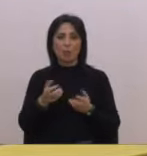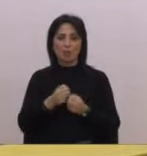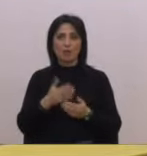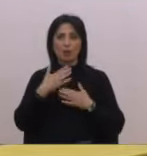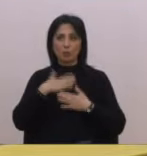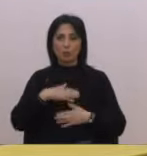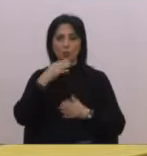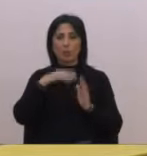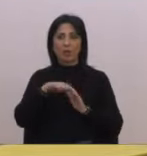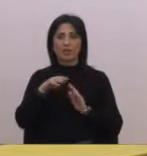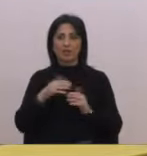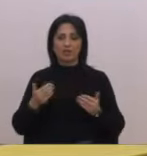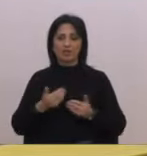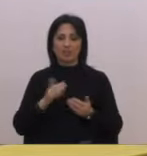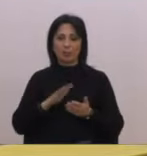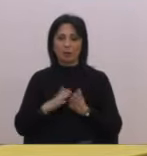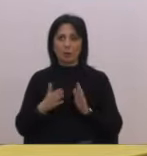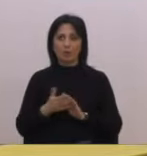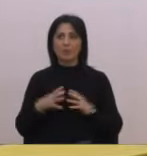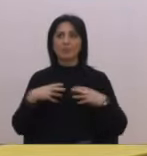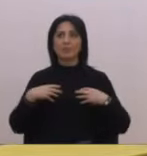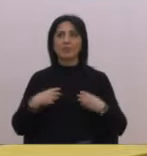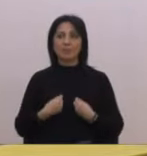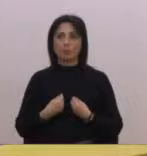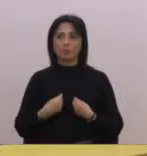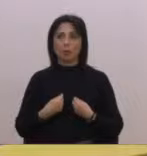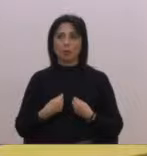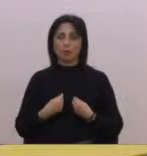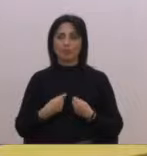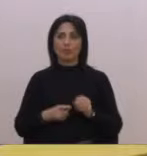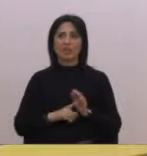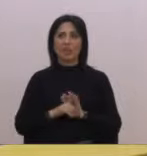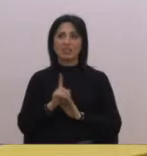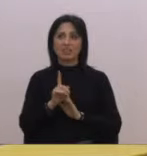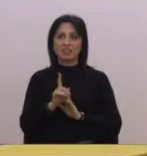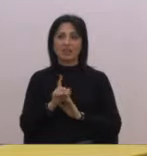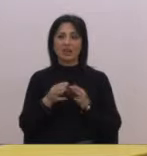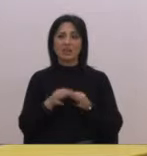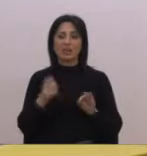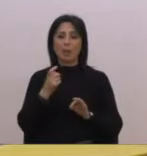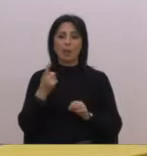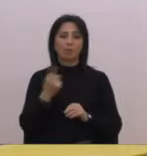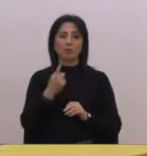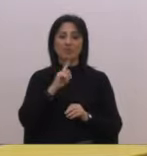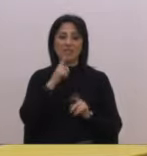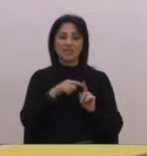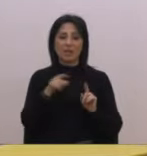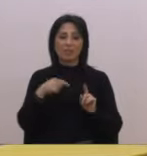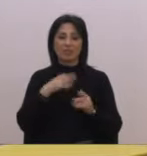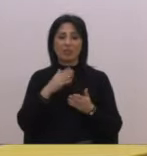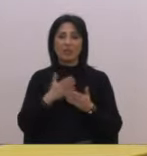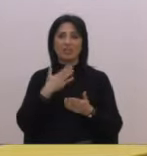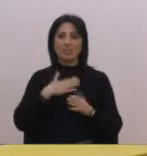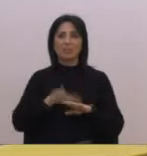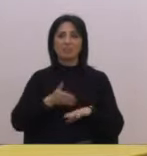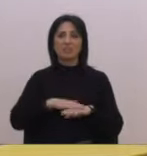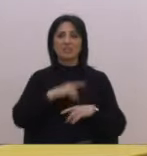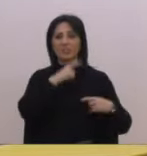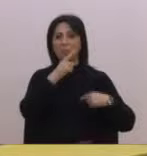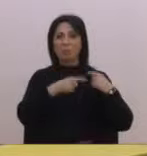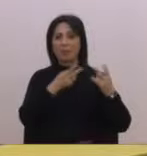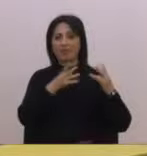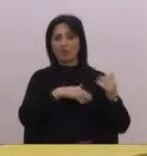იყოს უკეთესი საცხოვრებელი პირობები. სამწუხაროდ, დაწყებული დამოუკიდებლობის პირველი წლებიდან ჩვენ გვაქვს საკმაოდ ძიმე